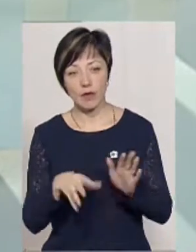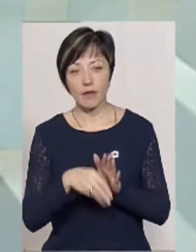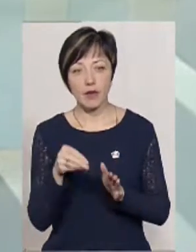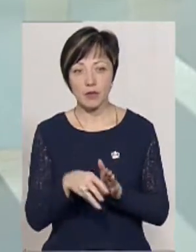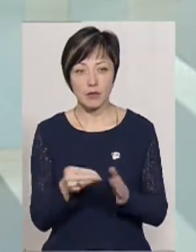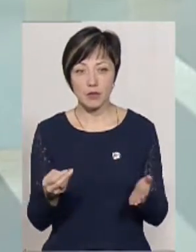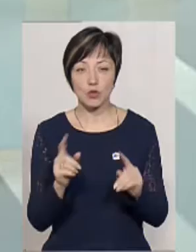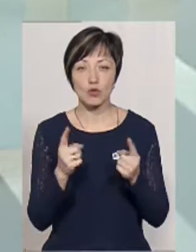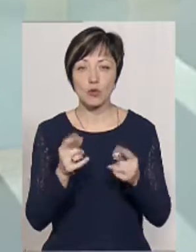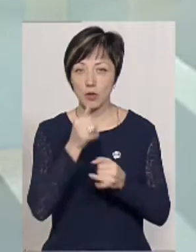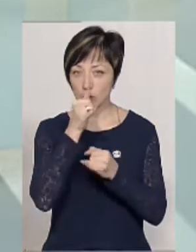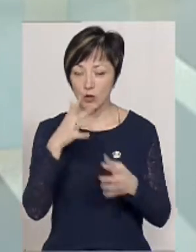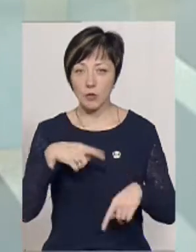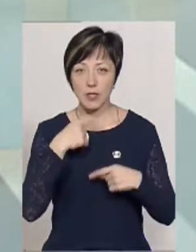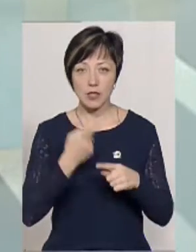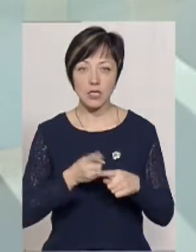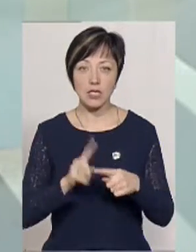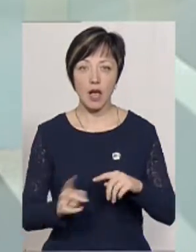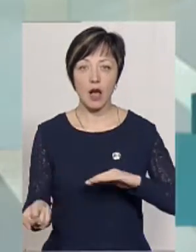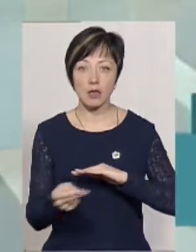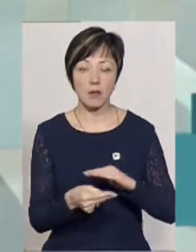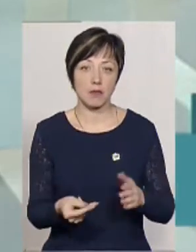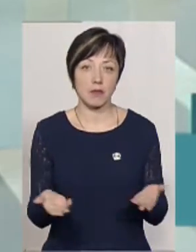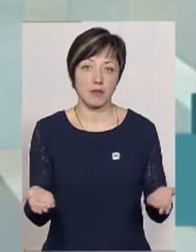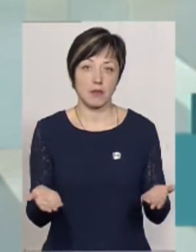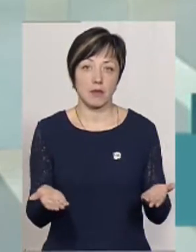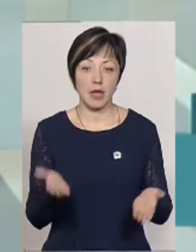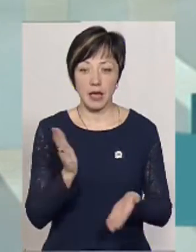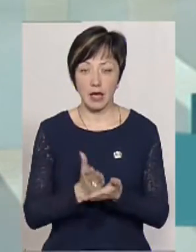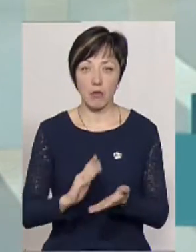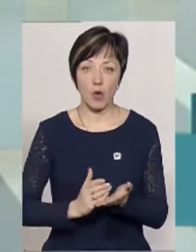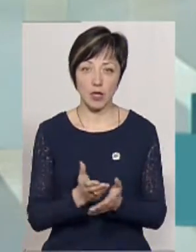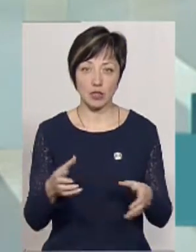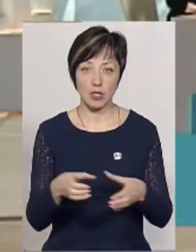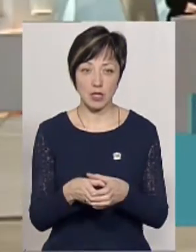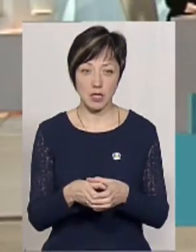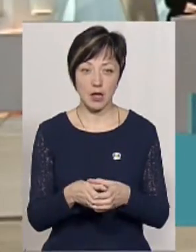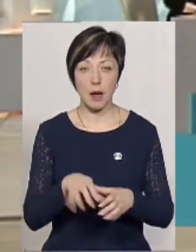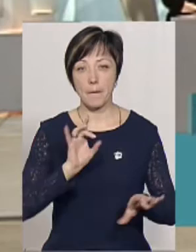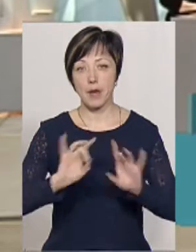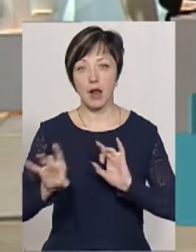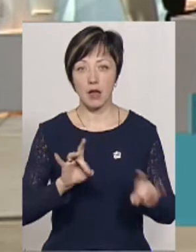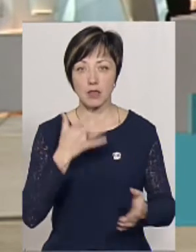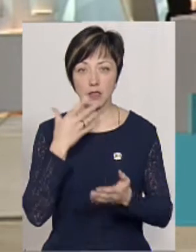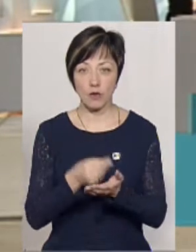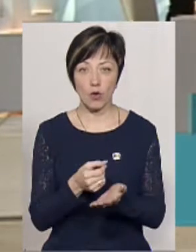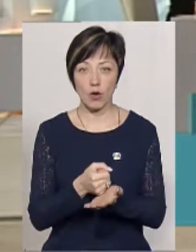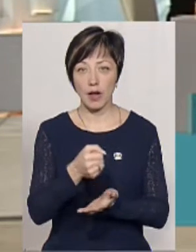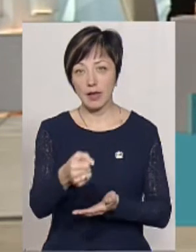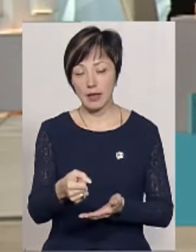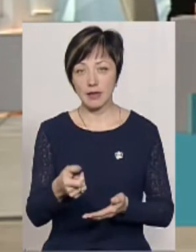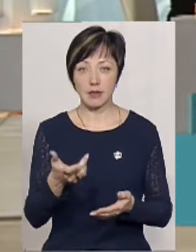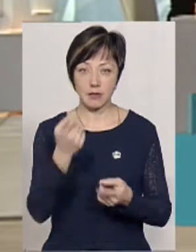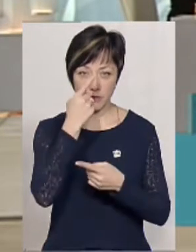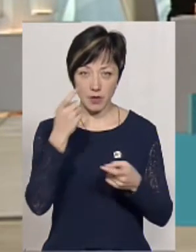вибори. От чому ми не можемо стверджувати, що це є агітація? Тому що, ну, скажімо, от є політична сила, так, вона піарить свого там, ну, звітує лідер